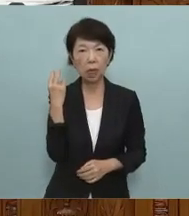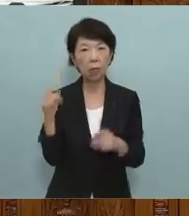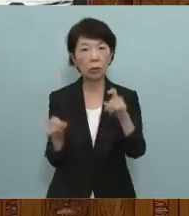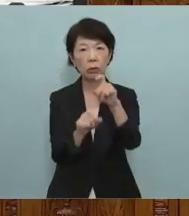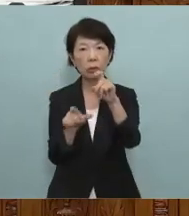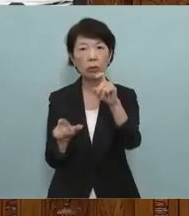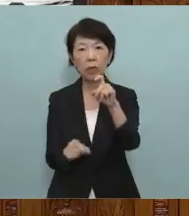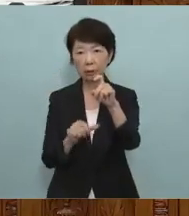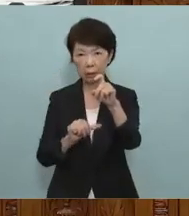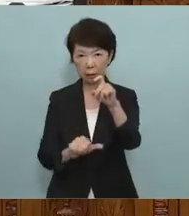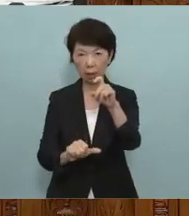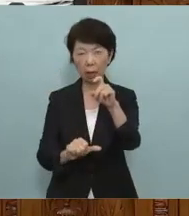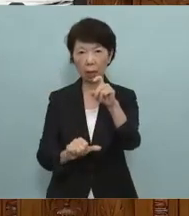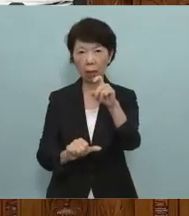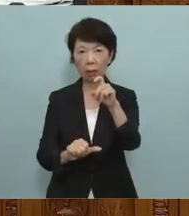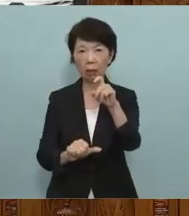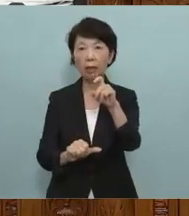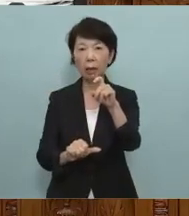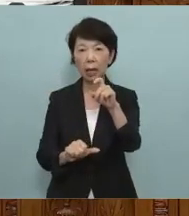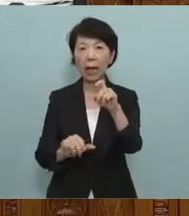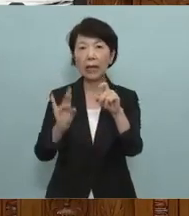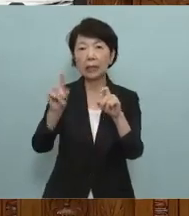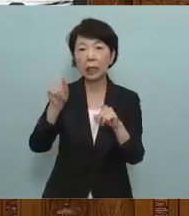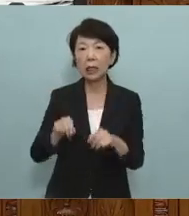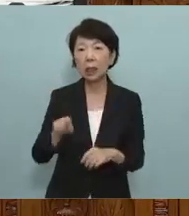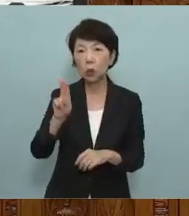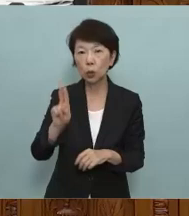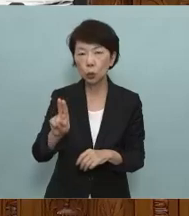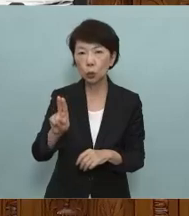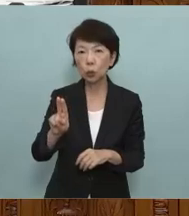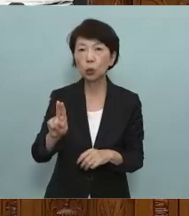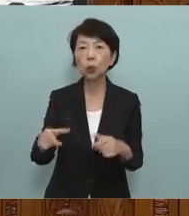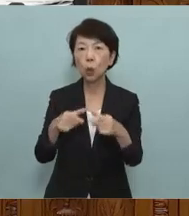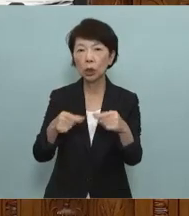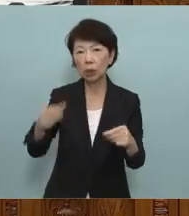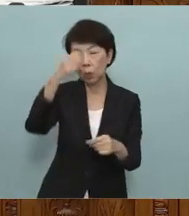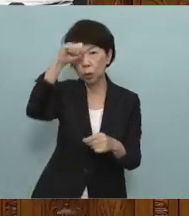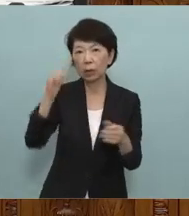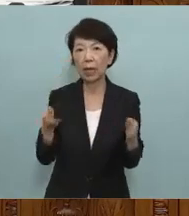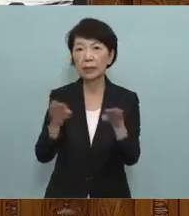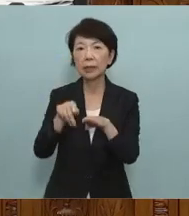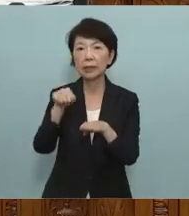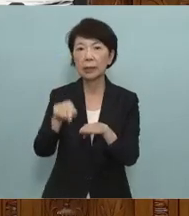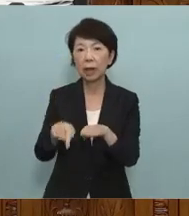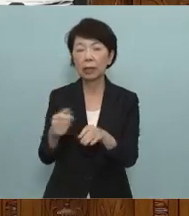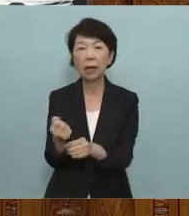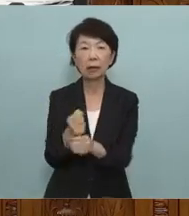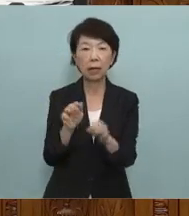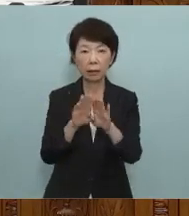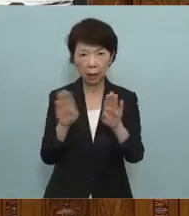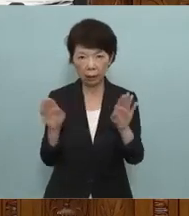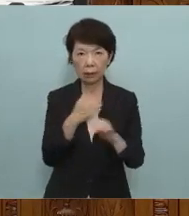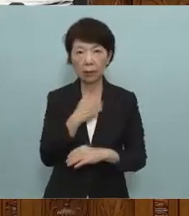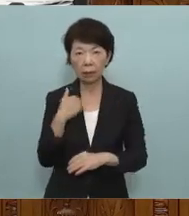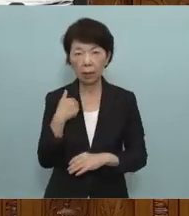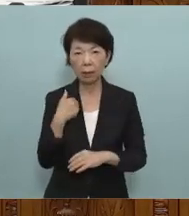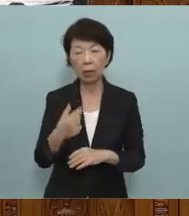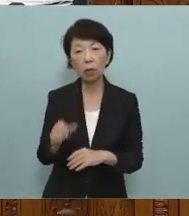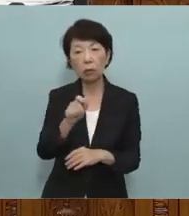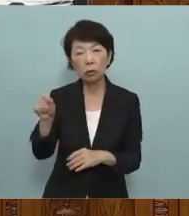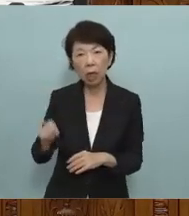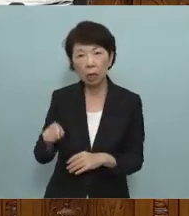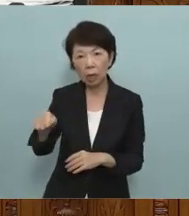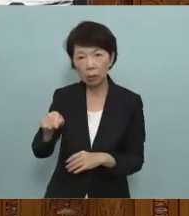月5日、キーウの在ウクライナ日本大使館、再開いたしました。ウクライナ